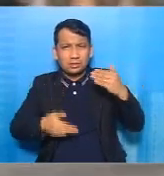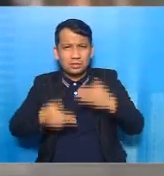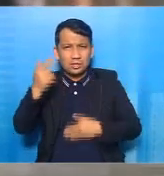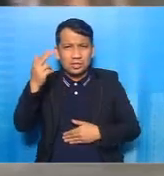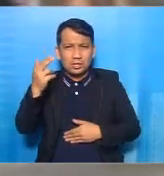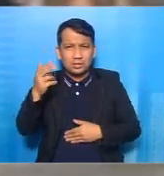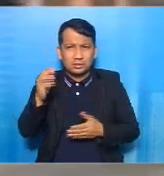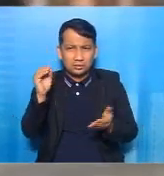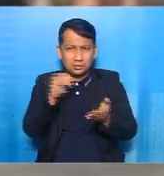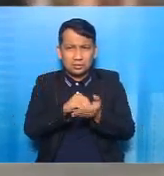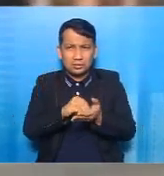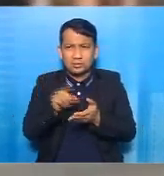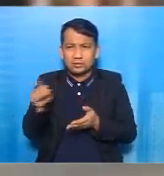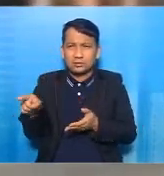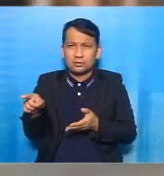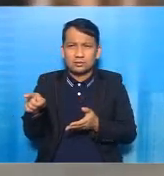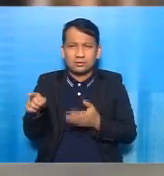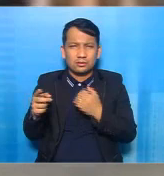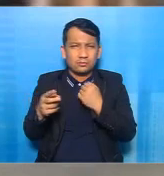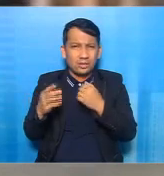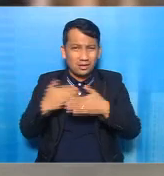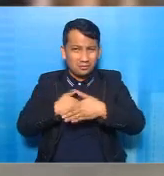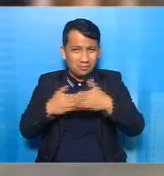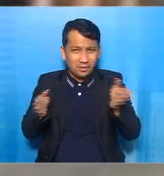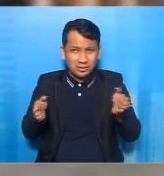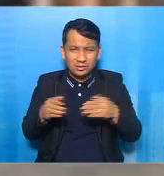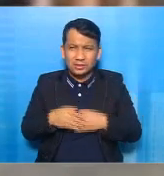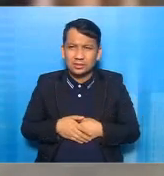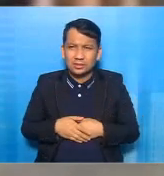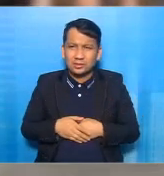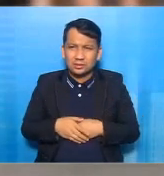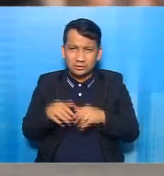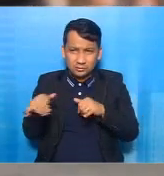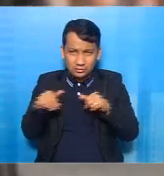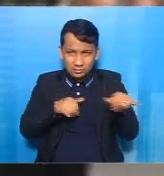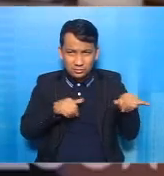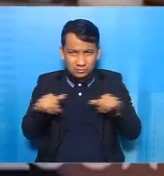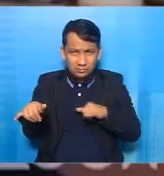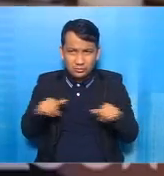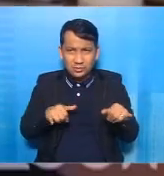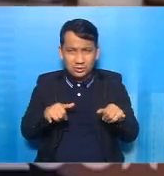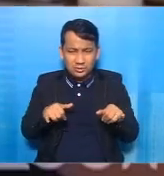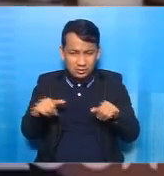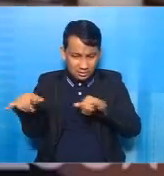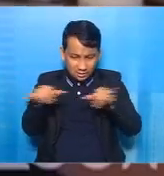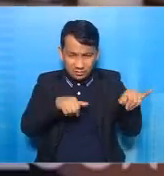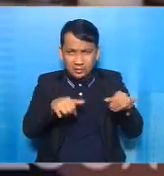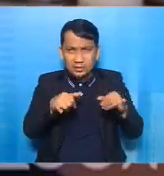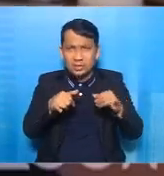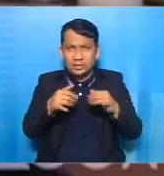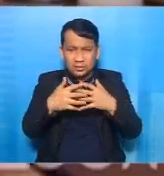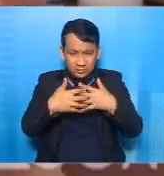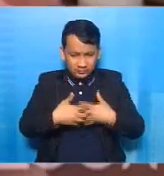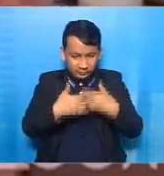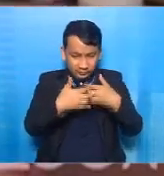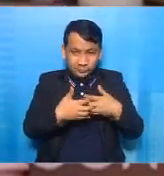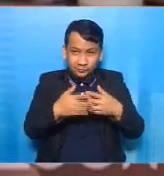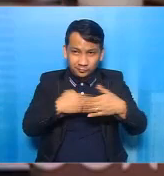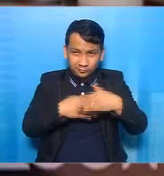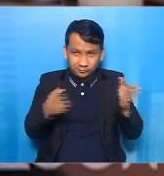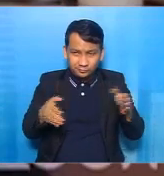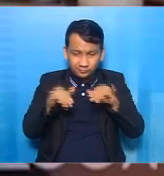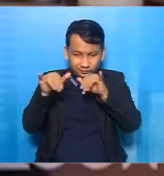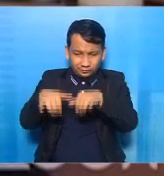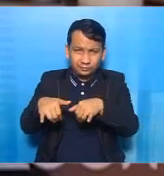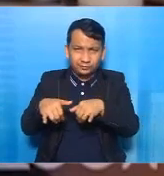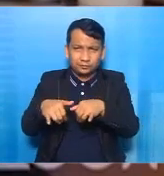temperaturang nakarehistro sa isa sa mga storage boxes. Ito yung nagme-measure ng temperature ng mga bakuna kung na-maintain